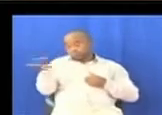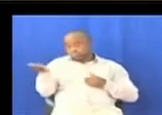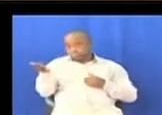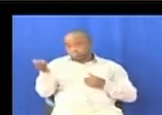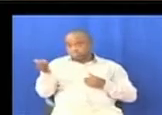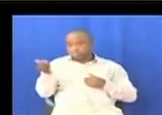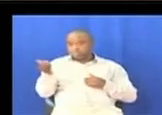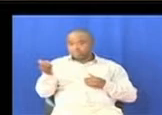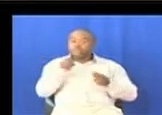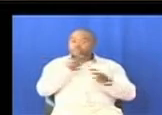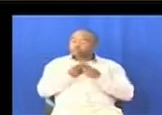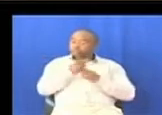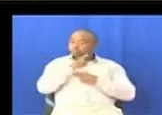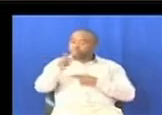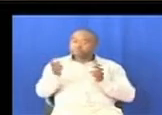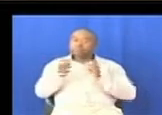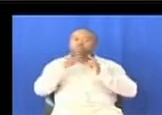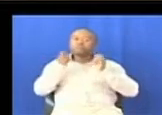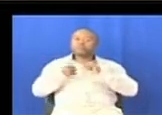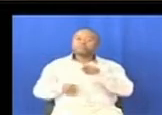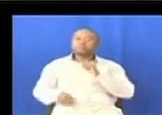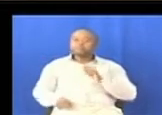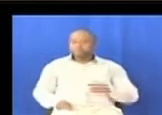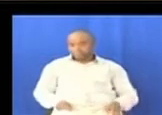Dr. Ishengoma na yeye ni mchungaji.